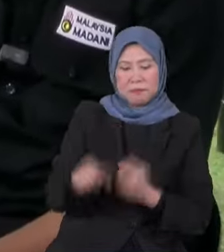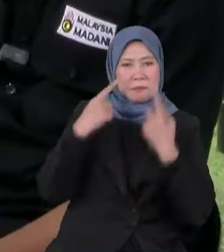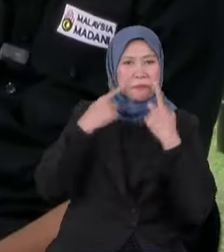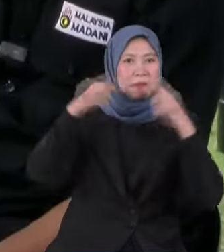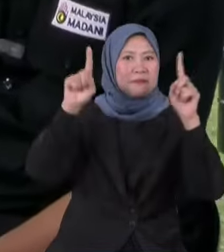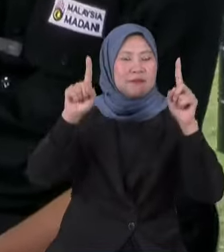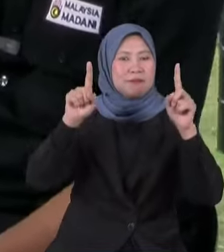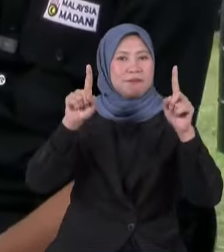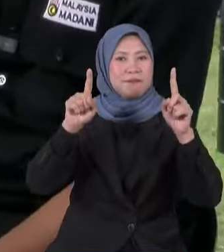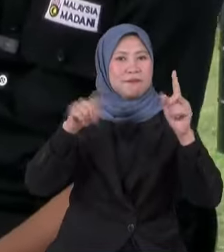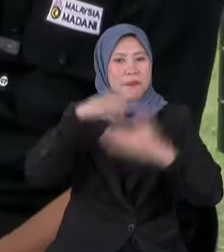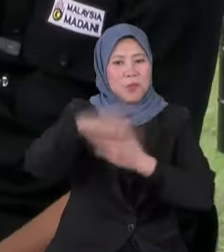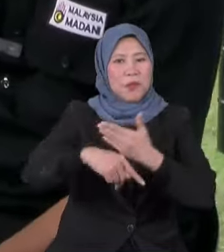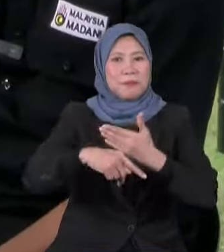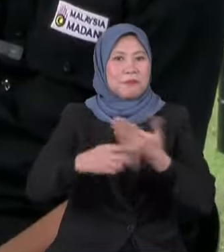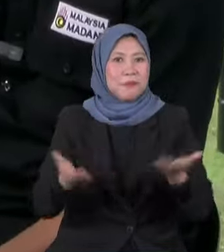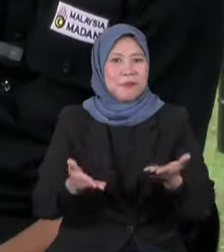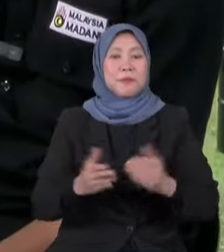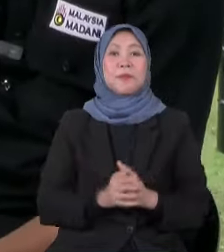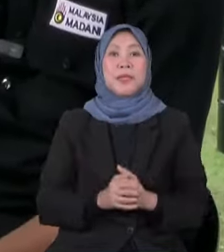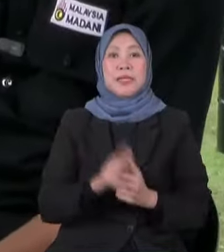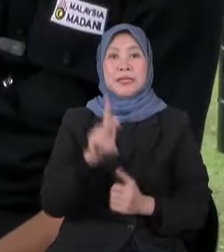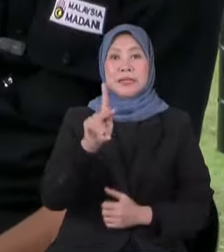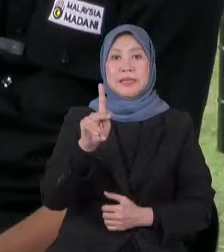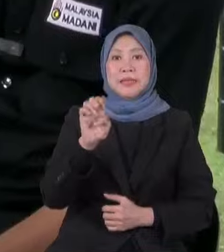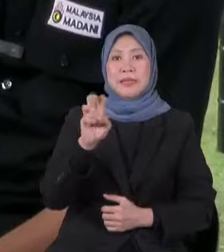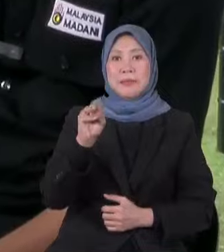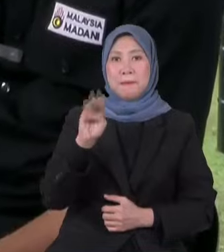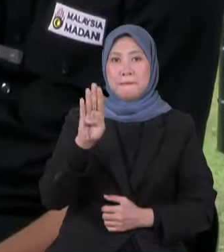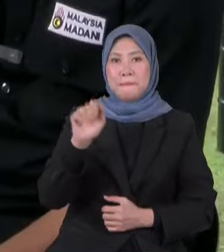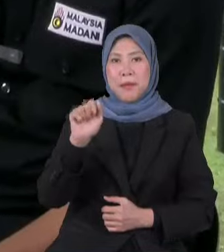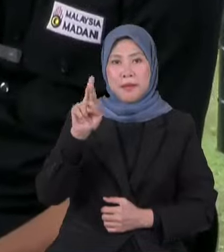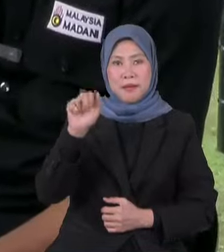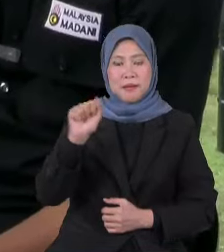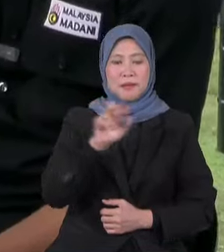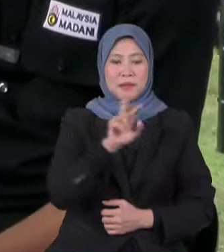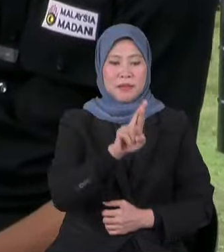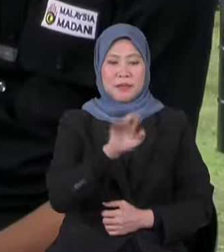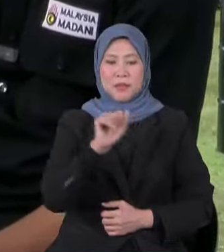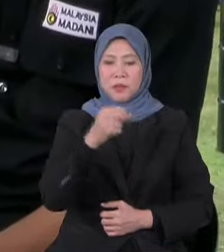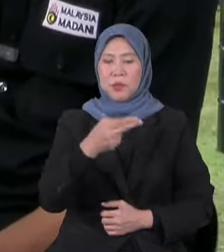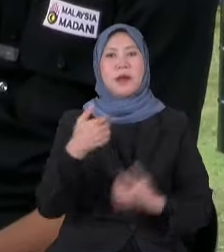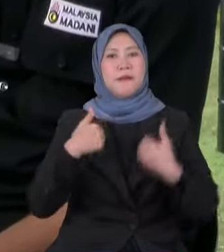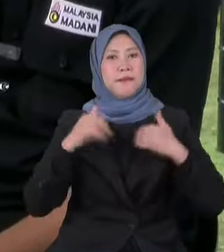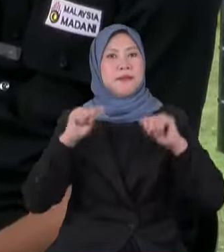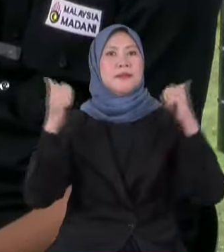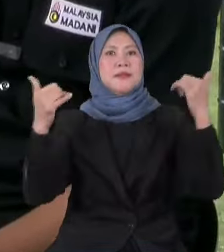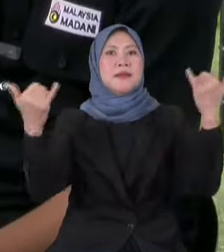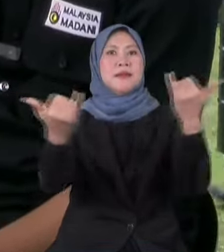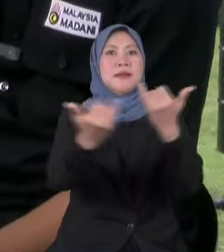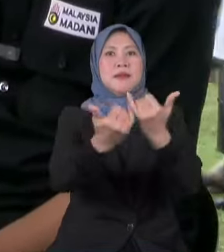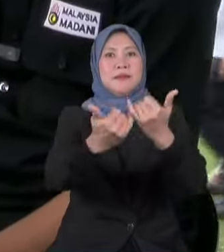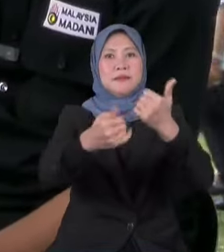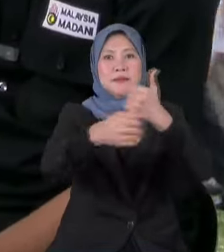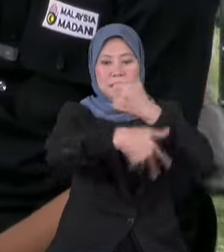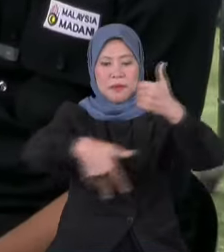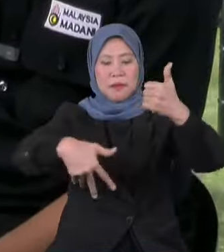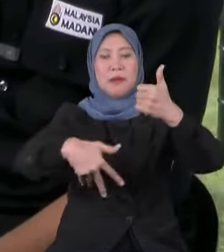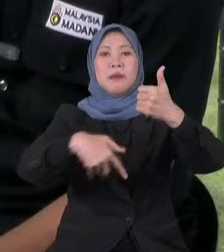ini? Untuk Kembara Rio sebenarnya dia di bawah My Creative Venture, sebuah syarikat di bawah